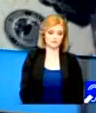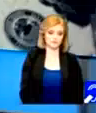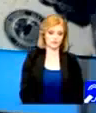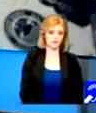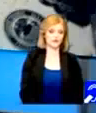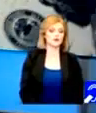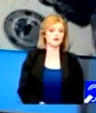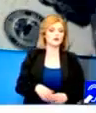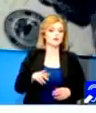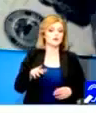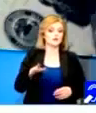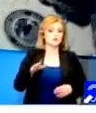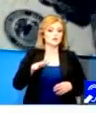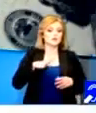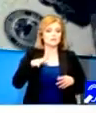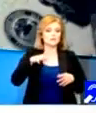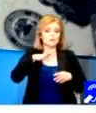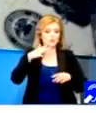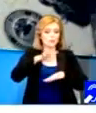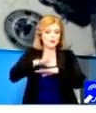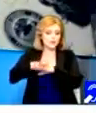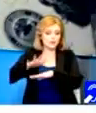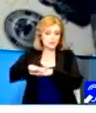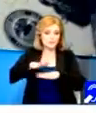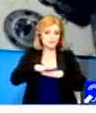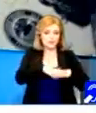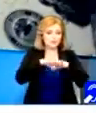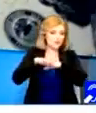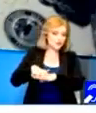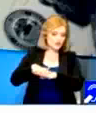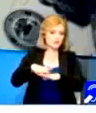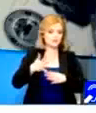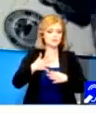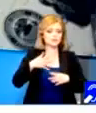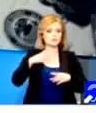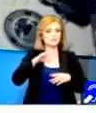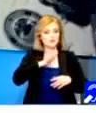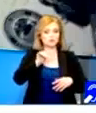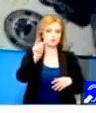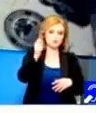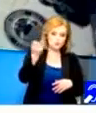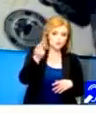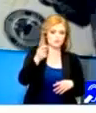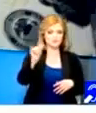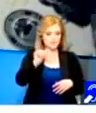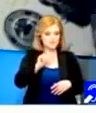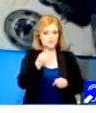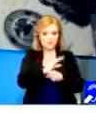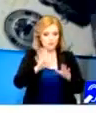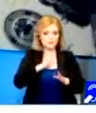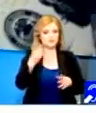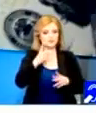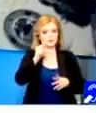Plățile între conturi deținute la bănci diferite din România se va face în câteva secunde și nu în ore sau zile ca până acum și asta se va